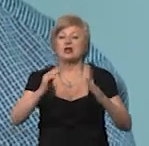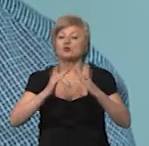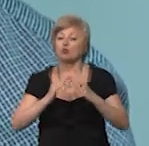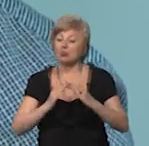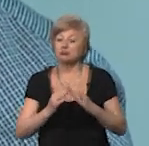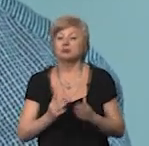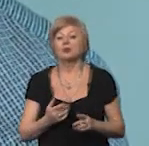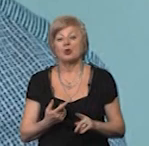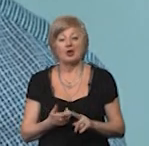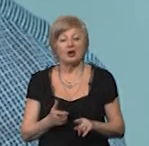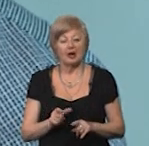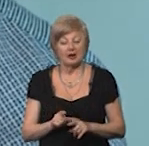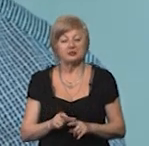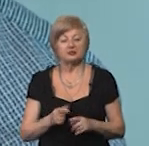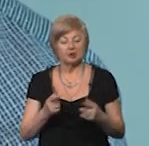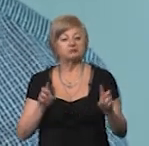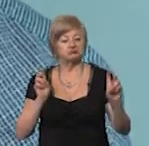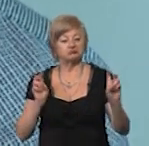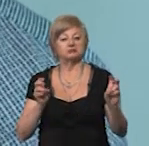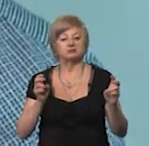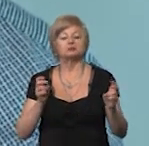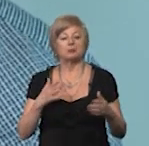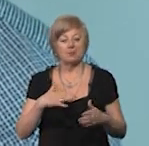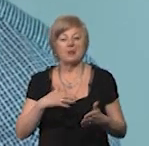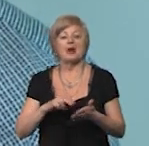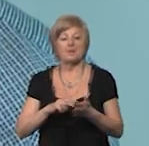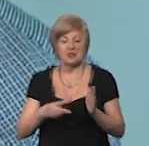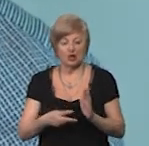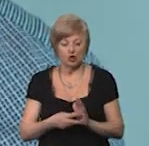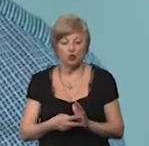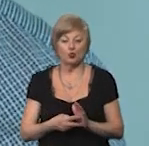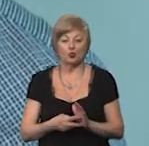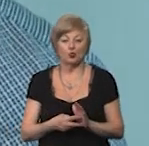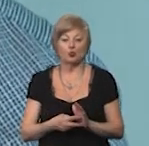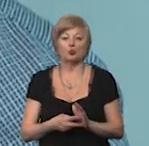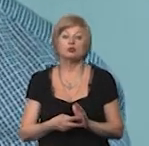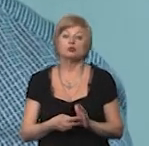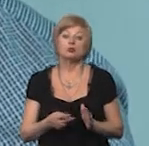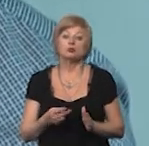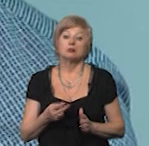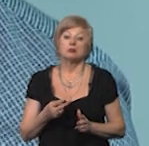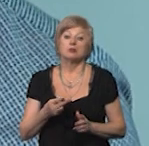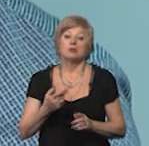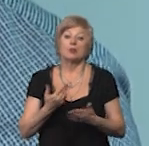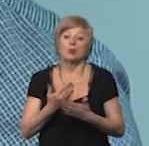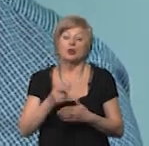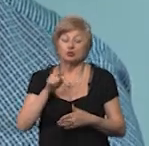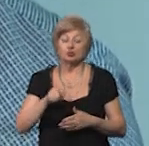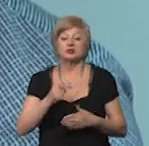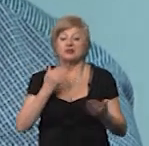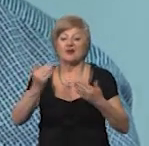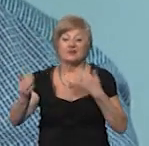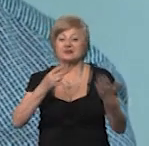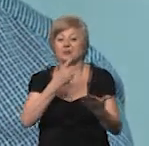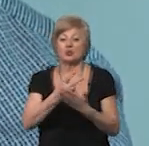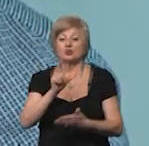що це дуже символічно, оскільки ми плануємо цю роботу розмістити тут на виставці, для того, щоб